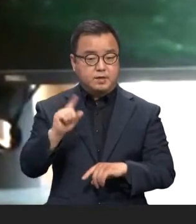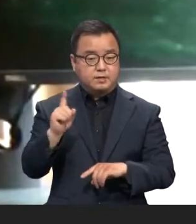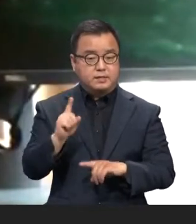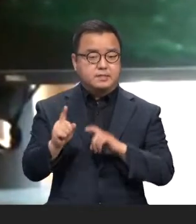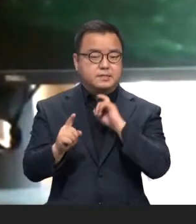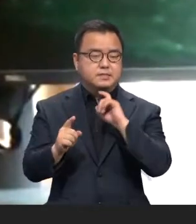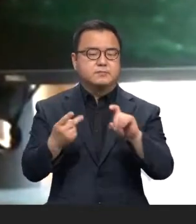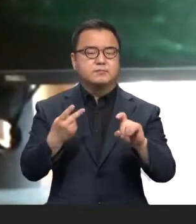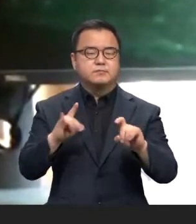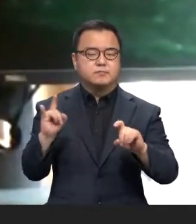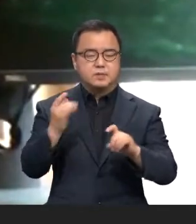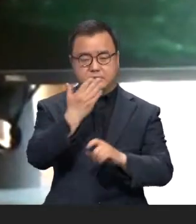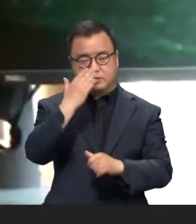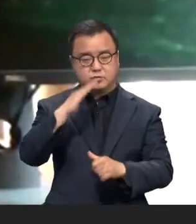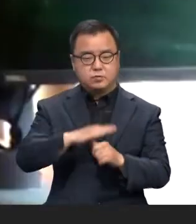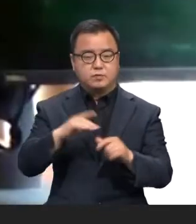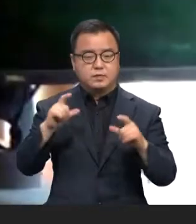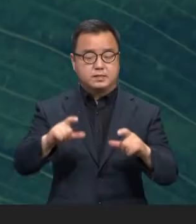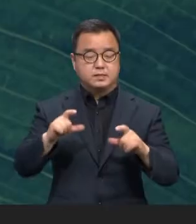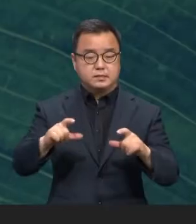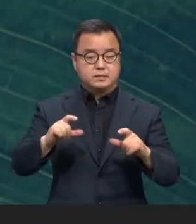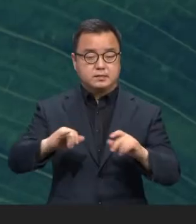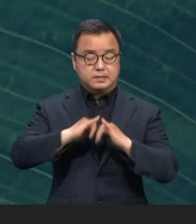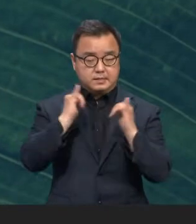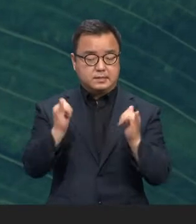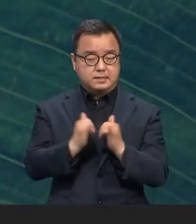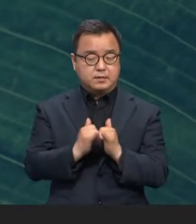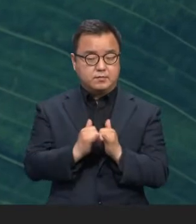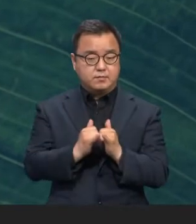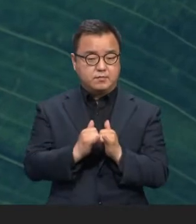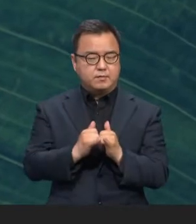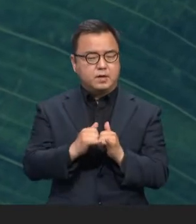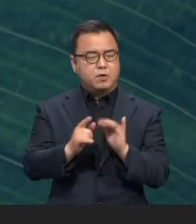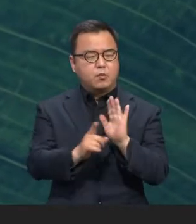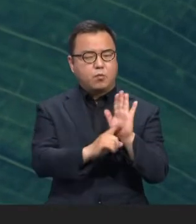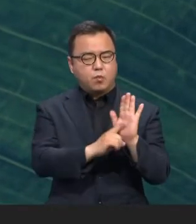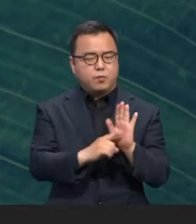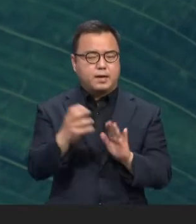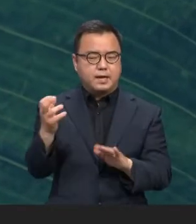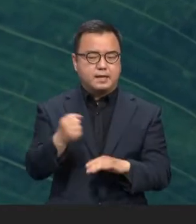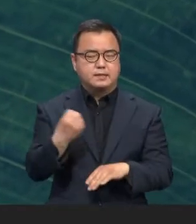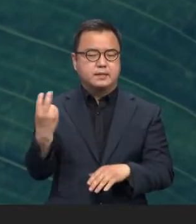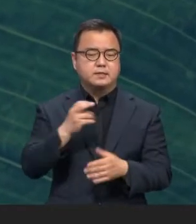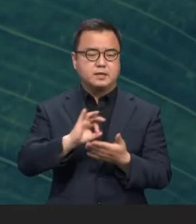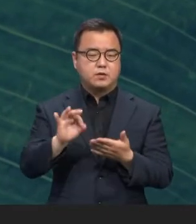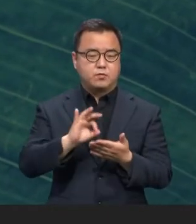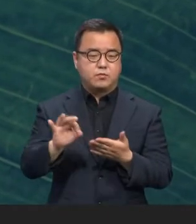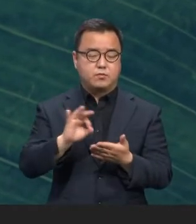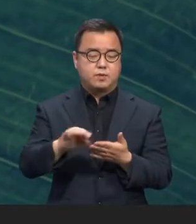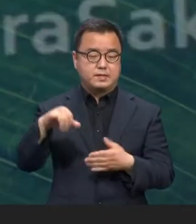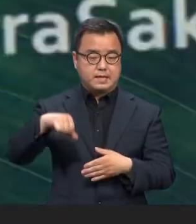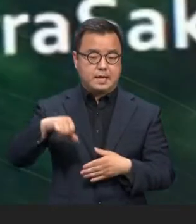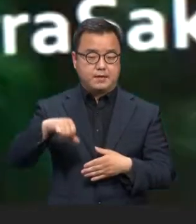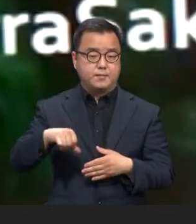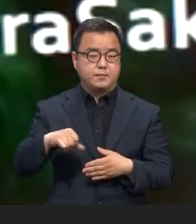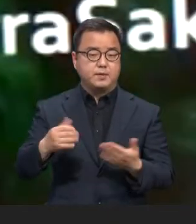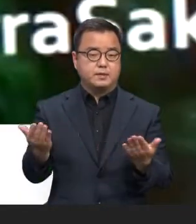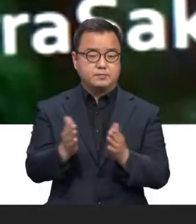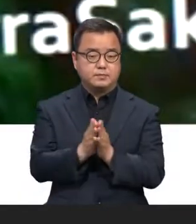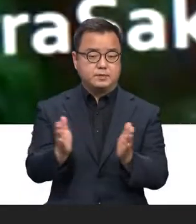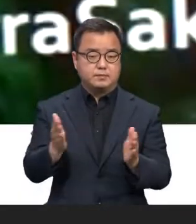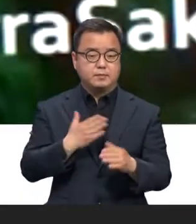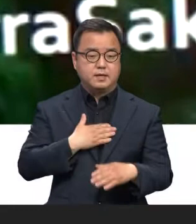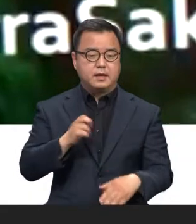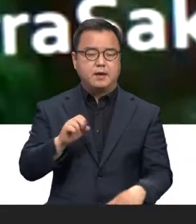청소년은 지역의 소규모 사업체의 광고를 가득 실은 재활용 장바구니로 첫 사업을 시작했습니다. My name